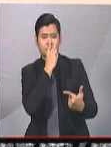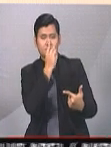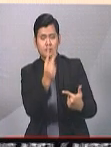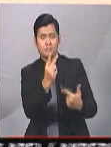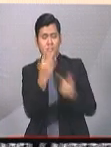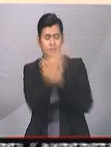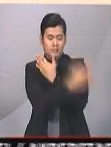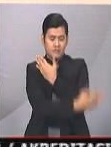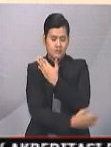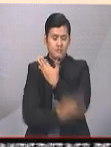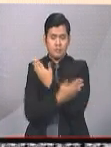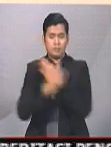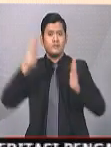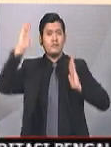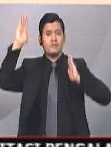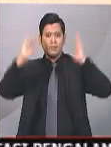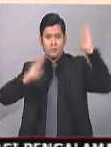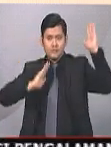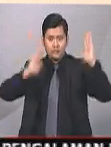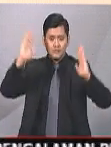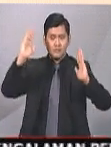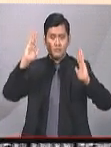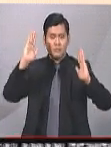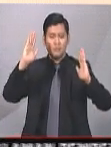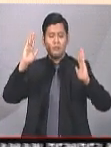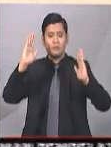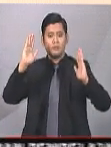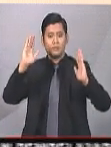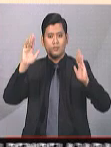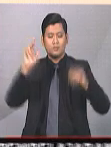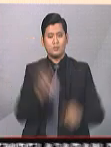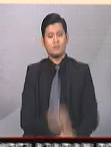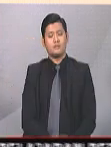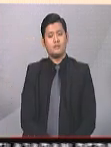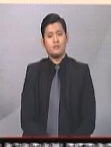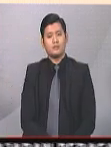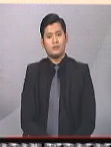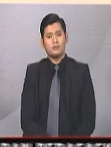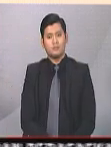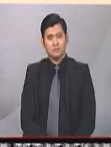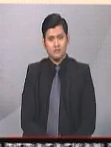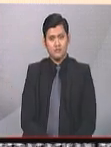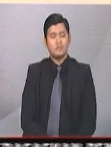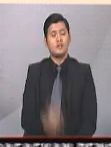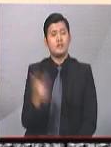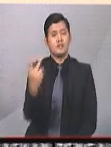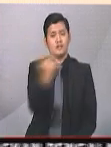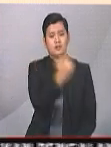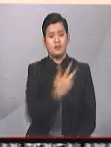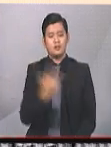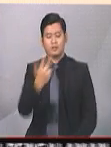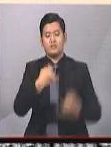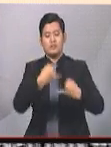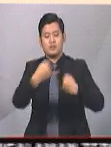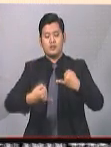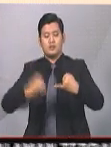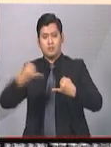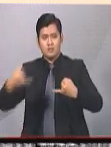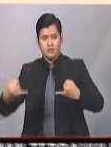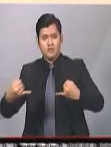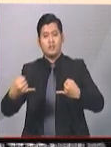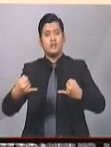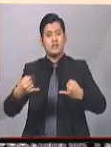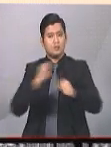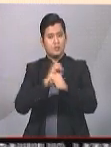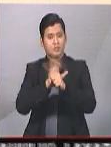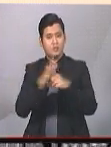negara Malaysia ini sebagai negara di mana ketiga-tiga strain COVID itu sudah ada. Ya, kita ada strain A, B dan